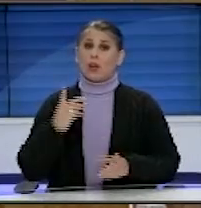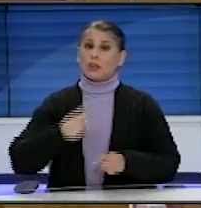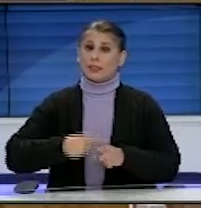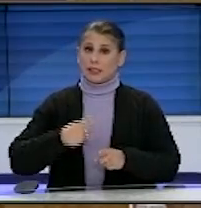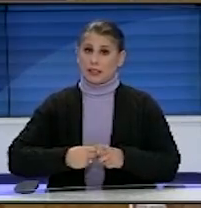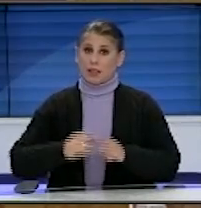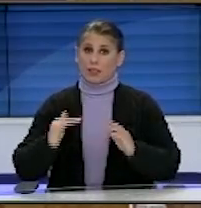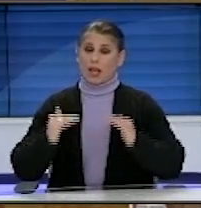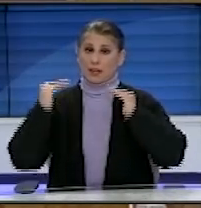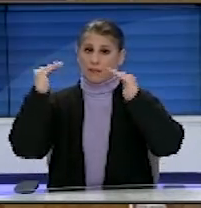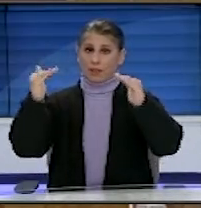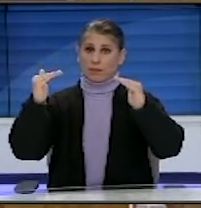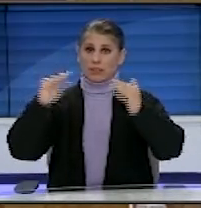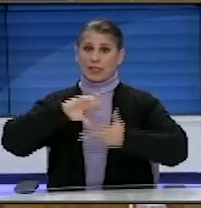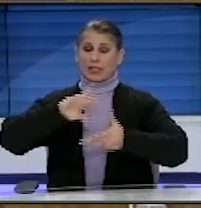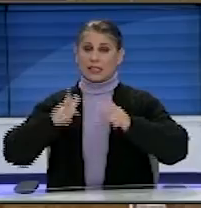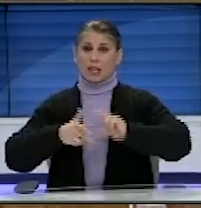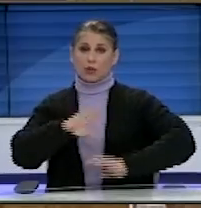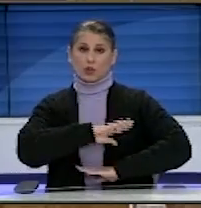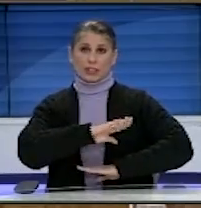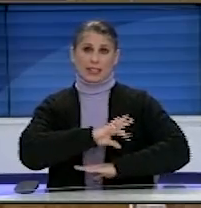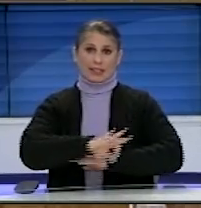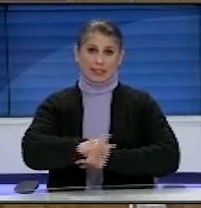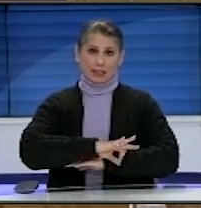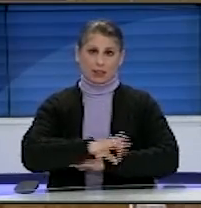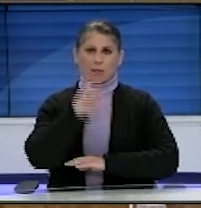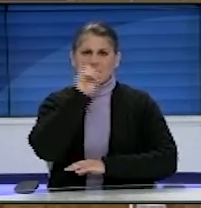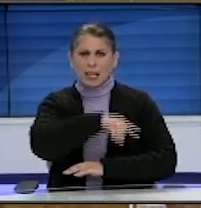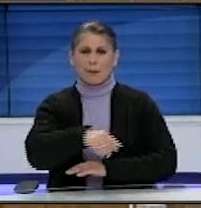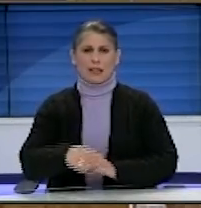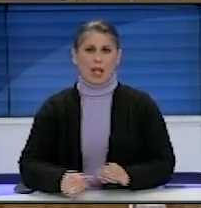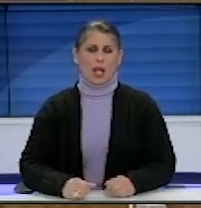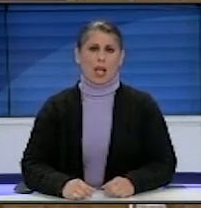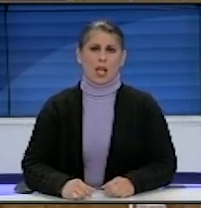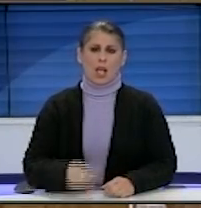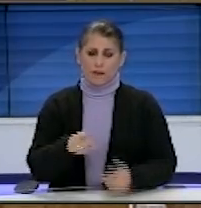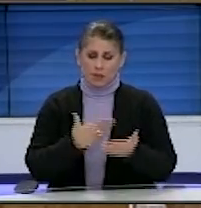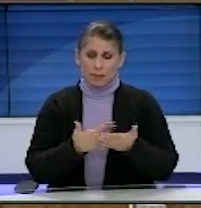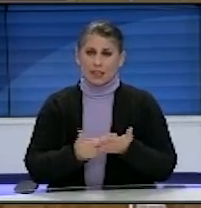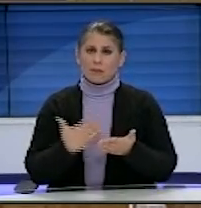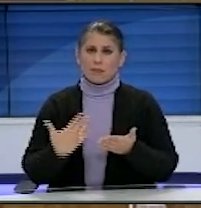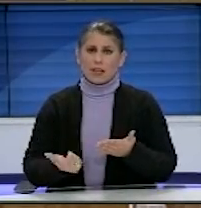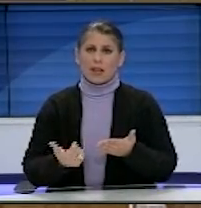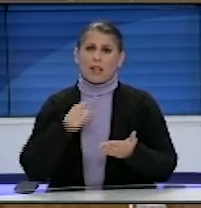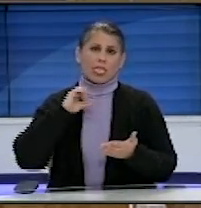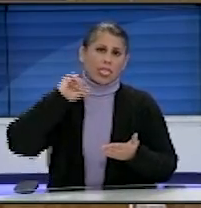Ελλάδα αναβαθμίζεται γεωστρατηγικά. Ψέματα. Επιχειρήματα που έχουν χρεοκοπήσει